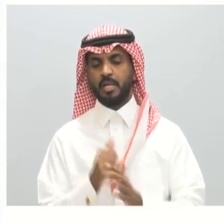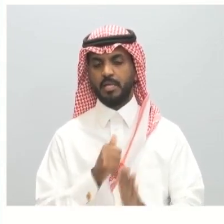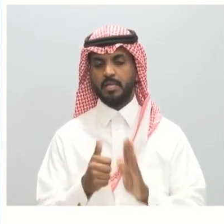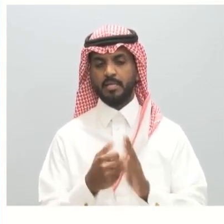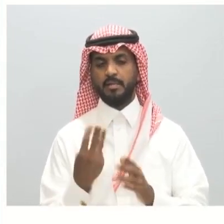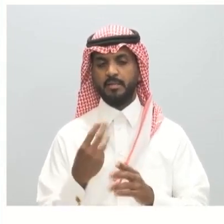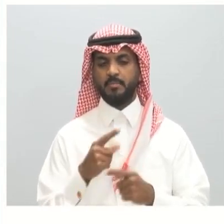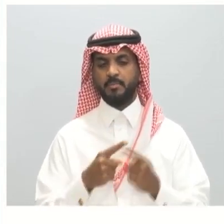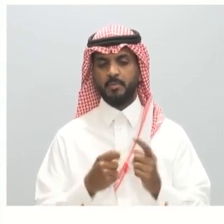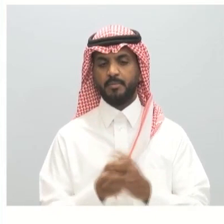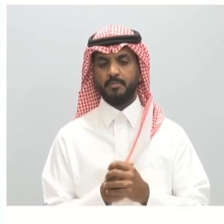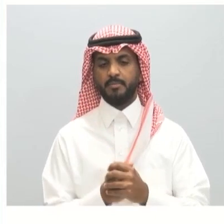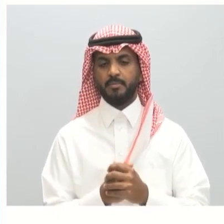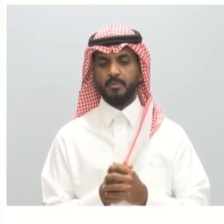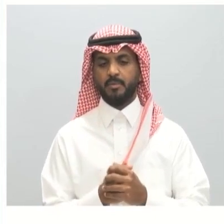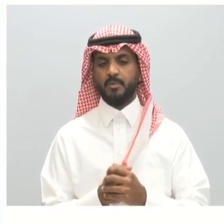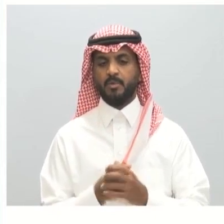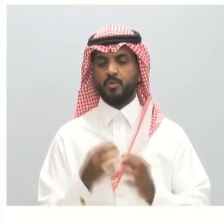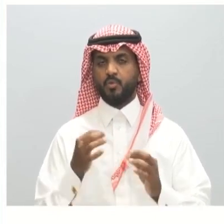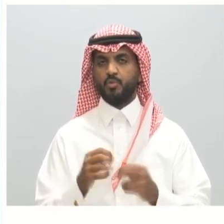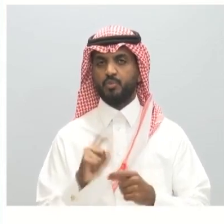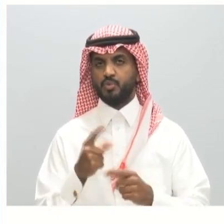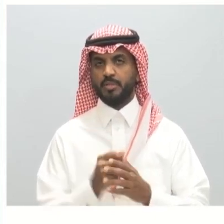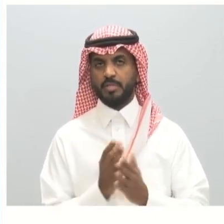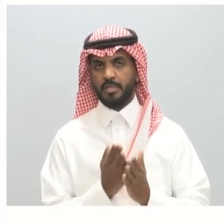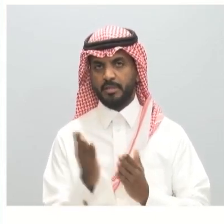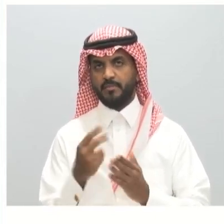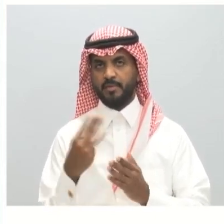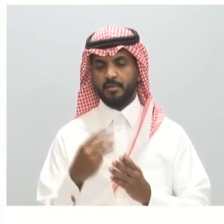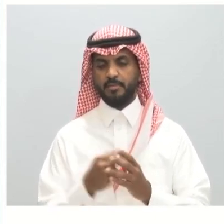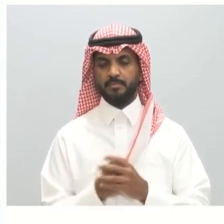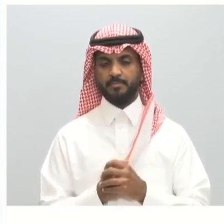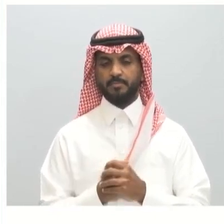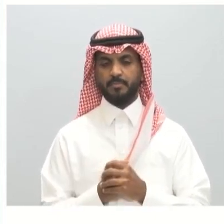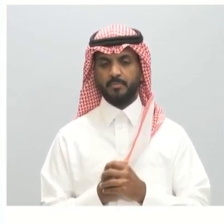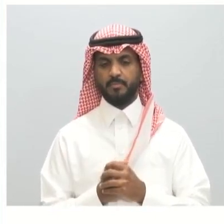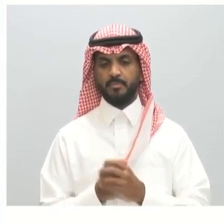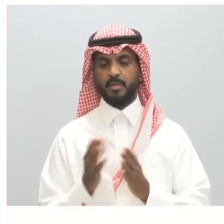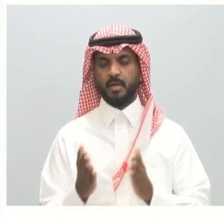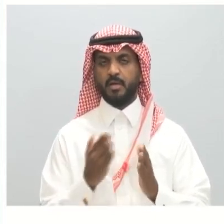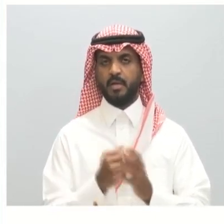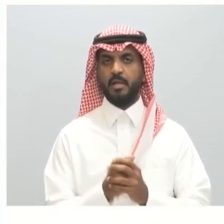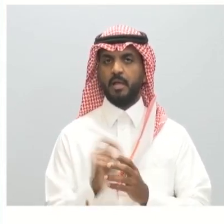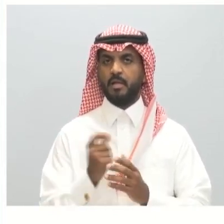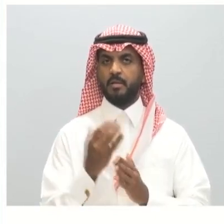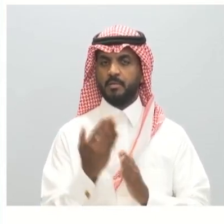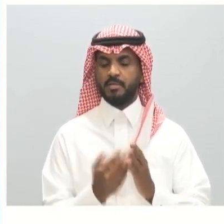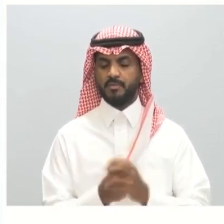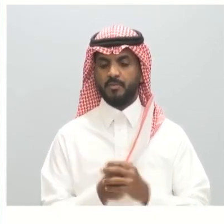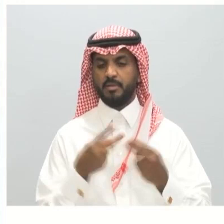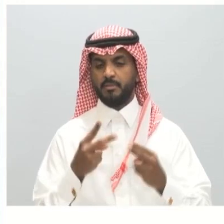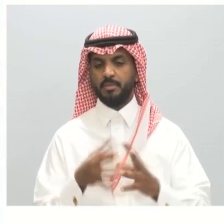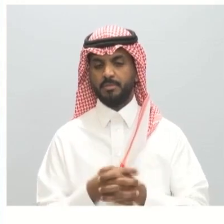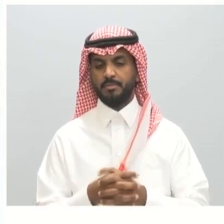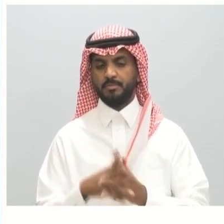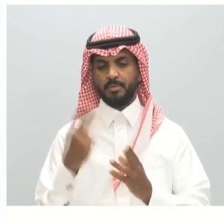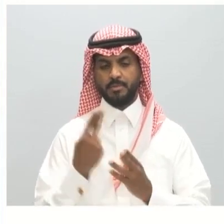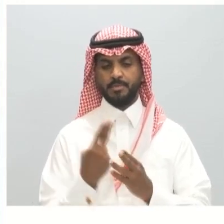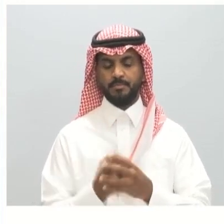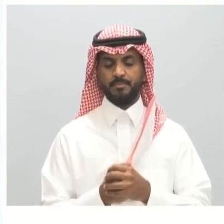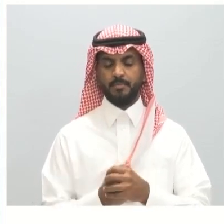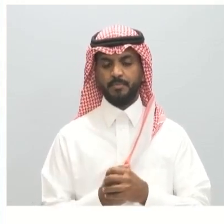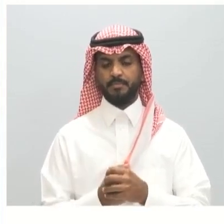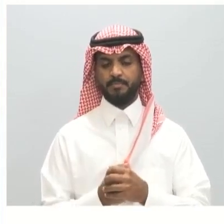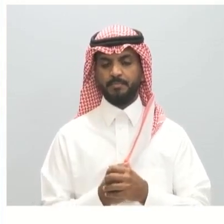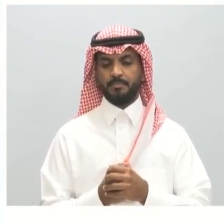الى 30 ثم اضبط سرعه الانعطاف الى 30 ونقل القلم الى الاسفل للبدء بالرسم